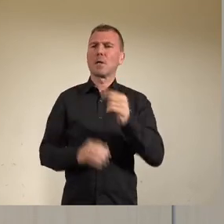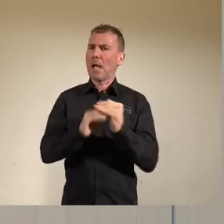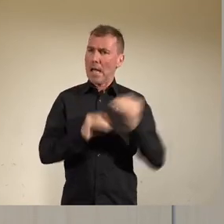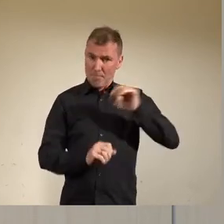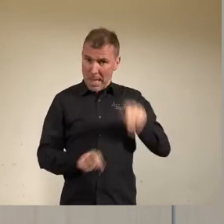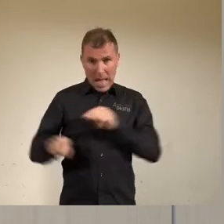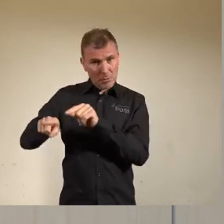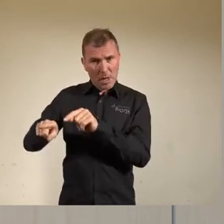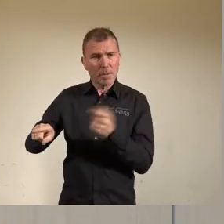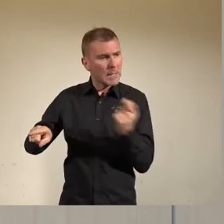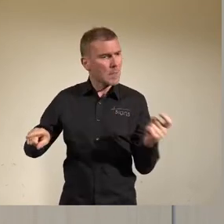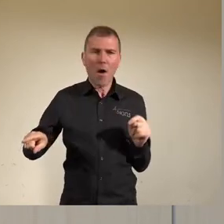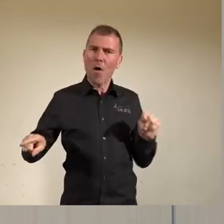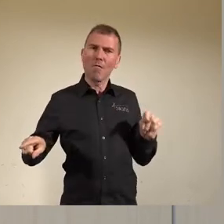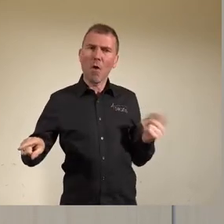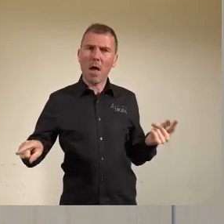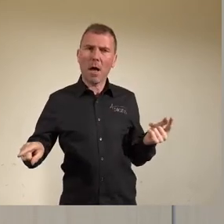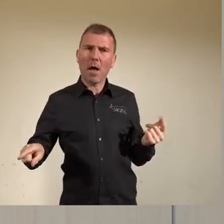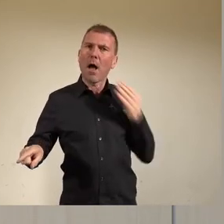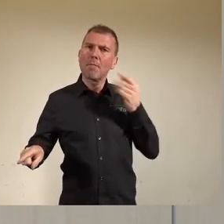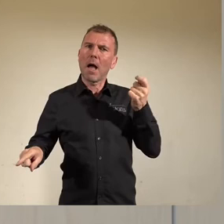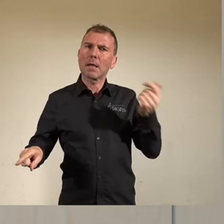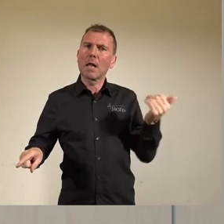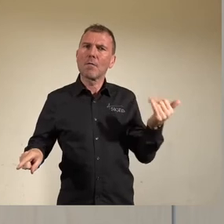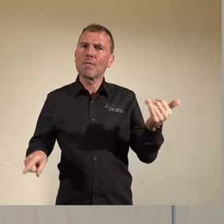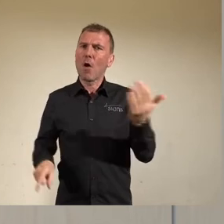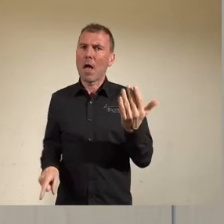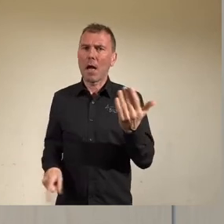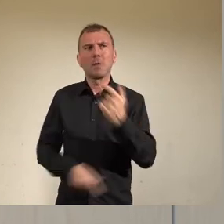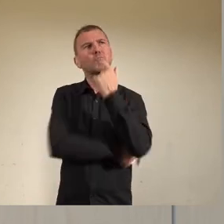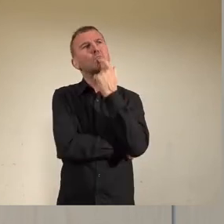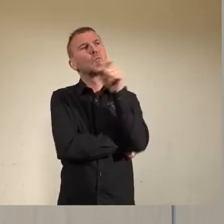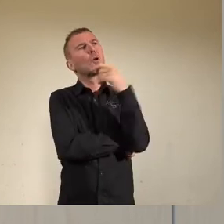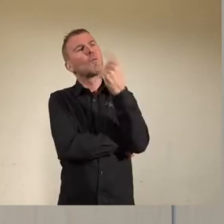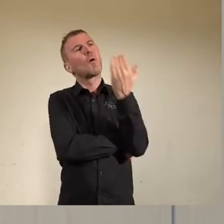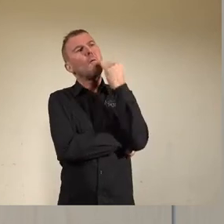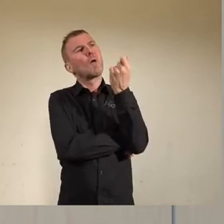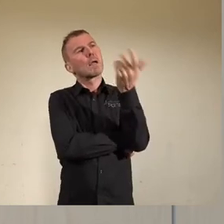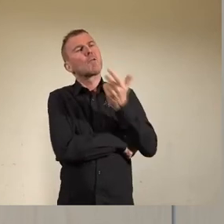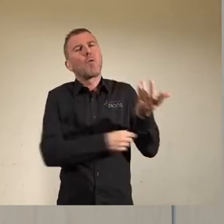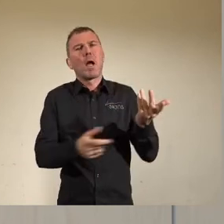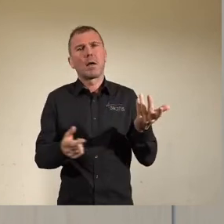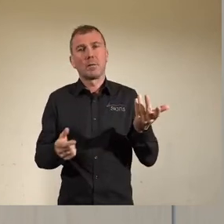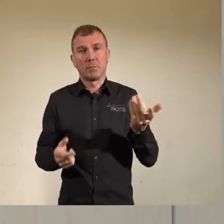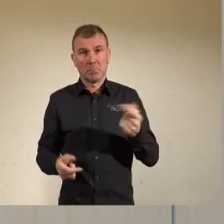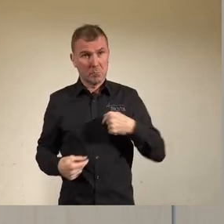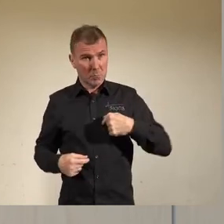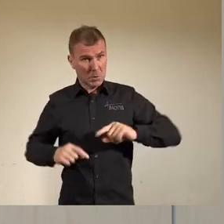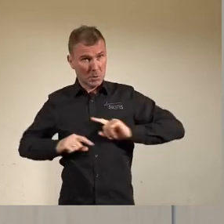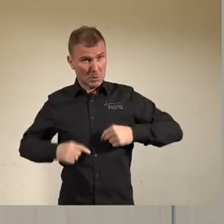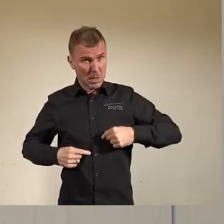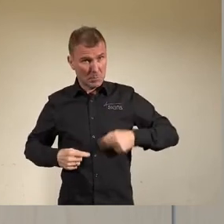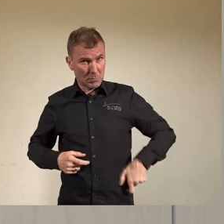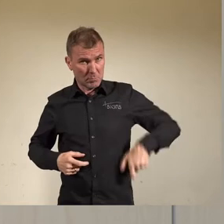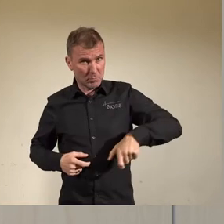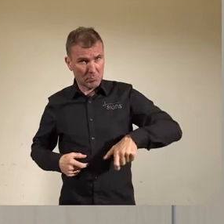Mehrausgaben denn herkommen sollen. Wer soll die Kohle ranschaffen, würden die Leute da draußen vielleicht denken jetzt. Sie schieben den